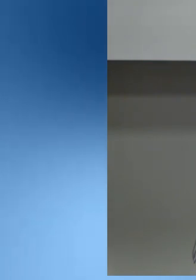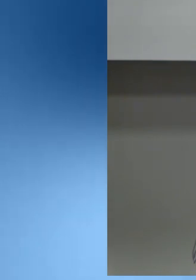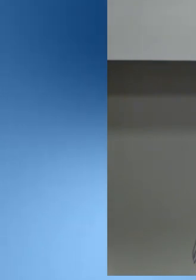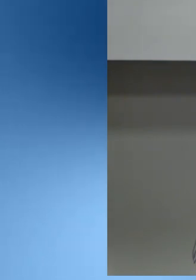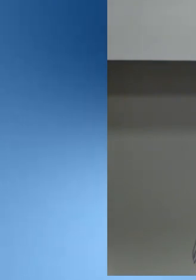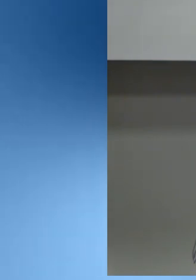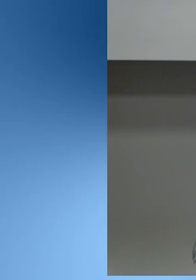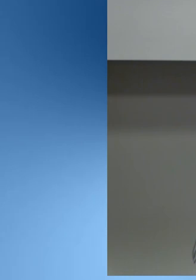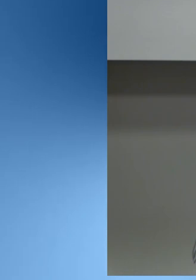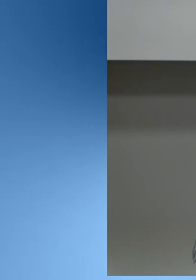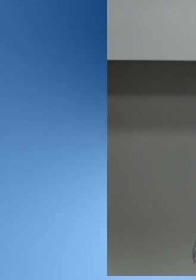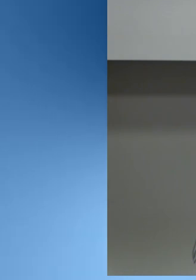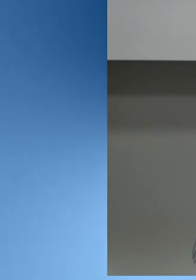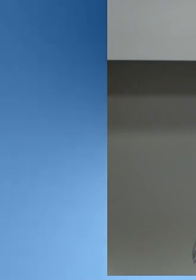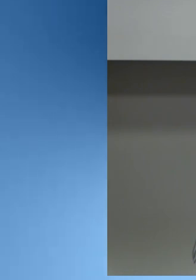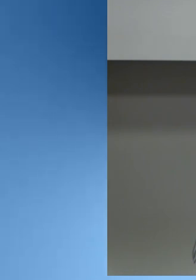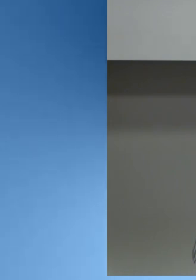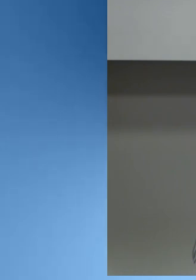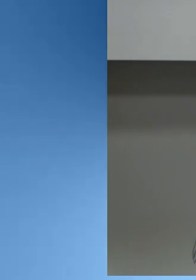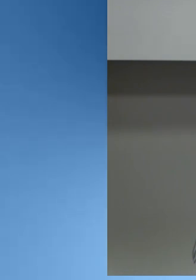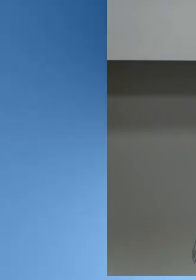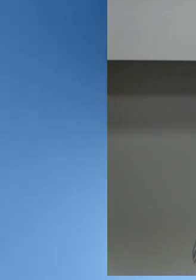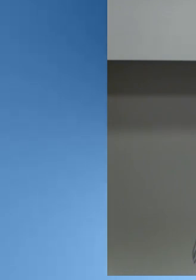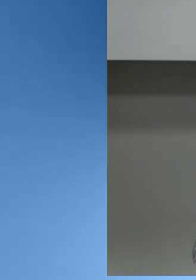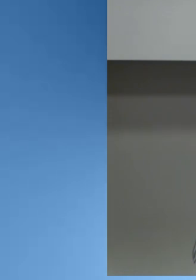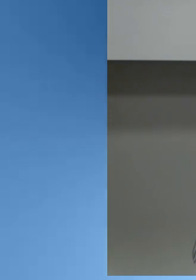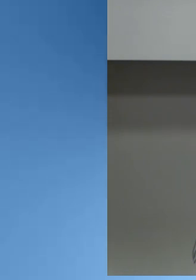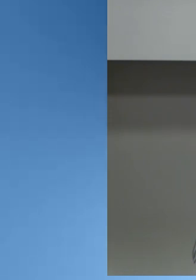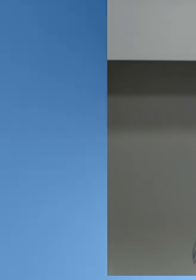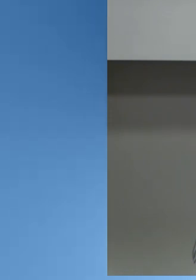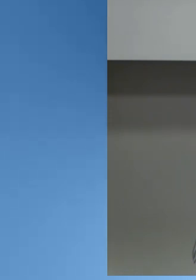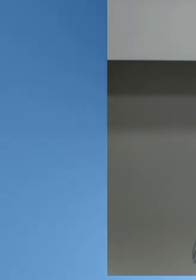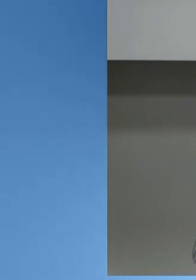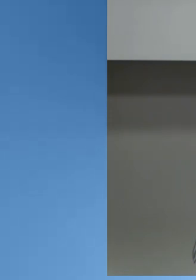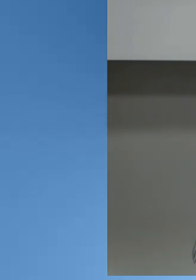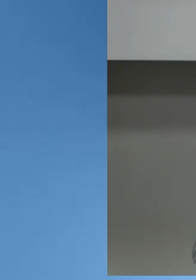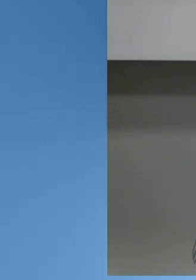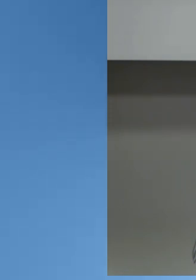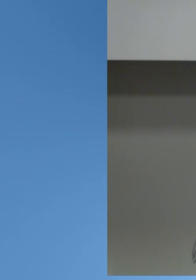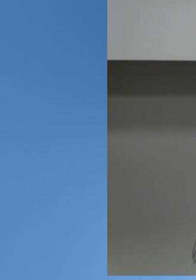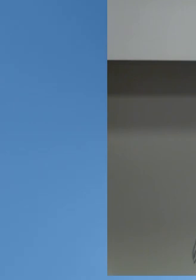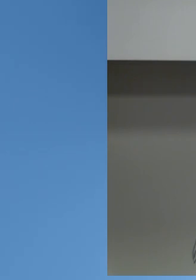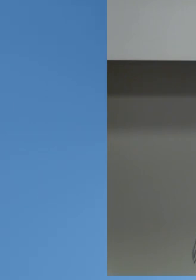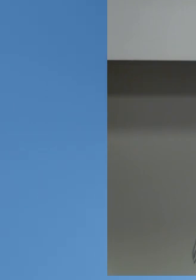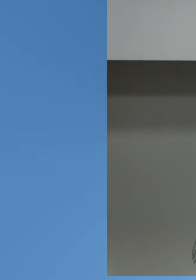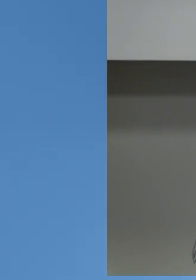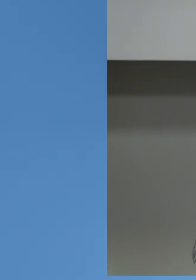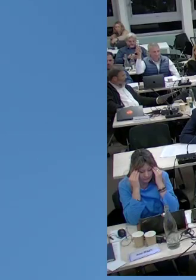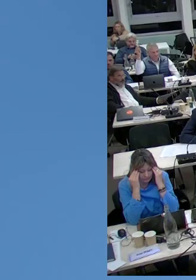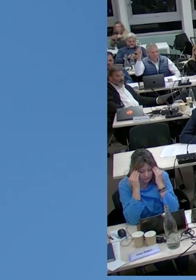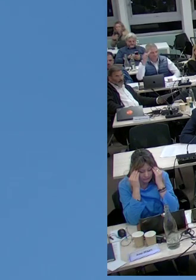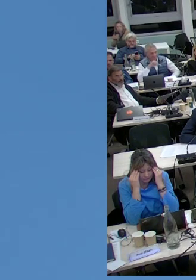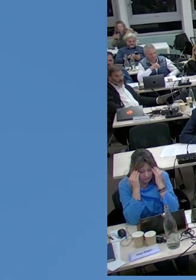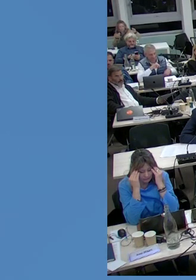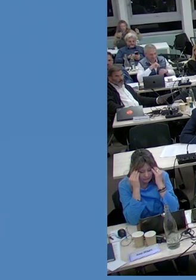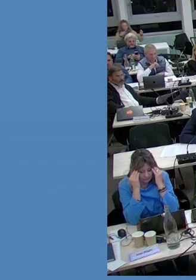c'était mais c'est Madame Olmos évidemment c'est pour ça qu'elle est NPP trop malin qui ne prend pas part au vote qui s'abstient